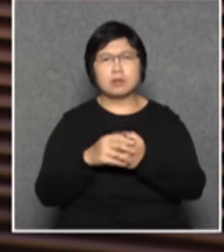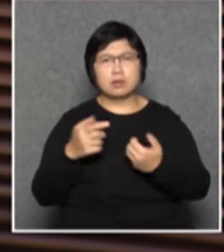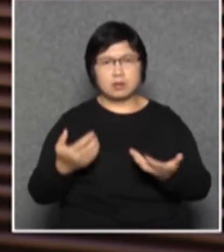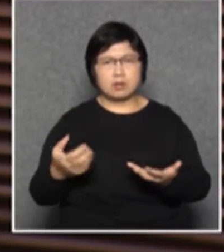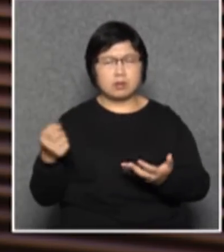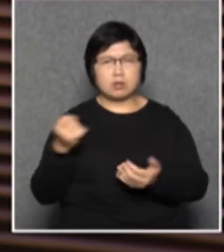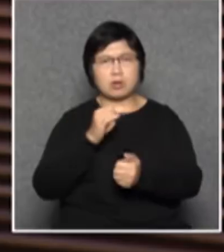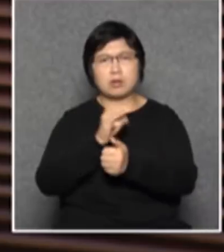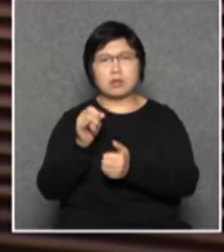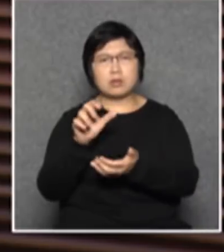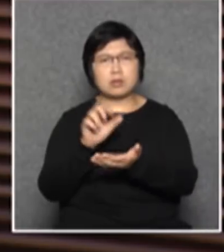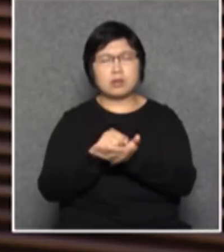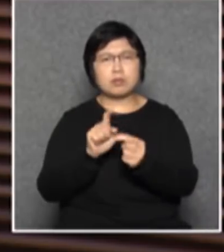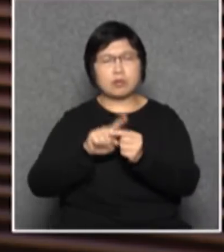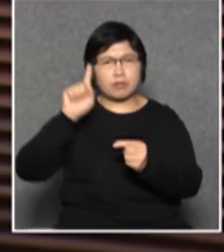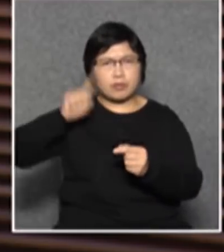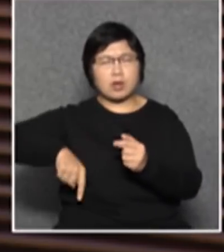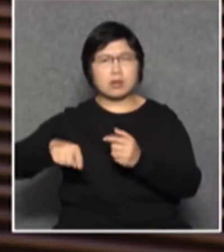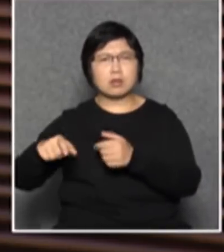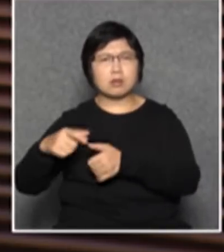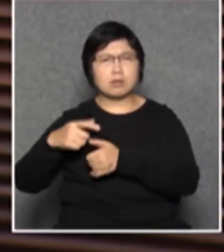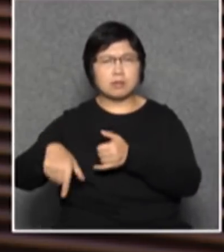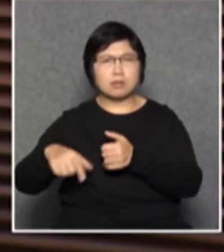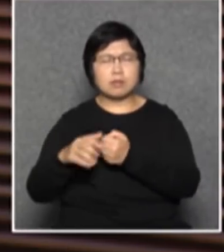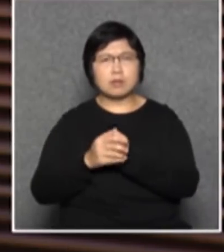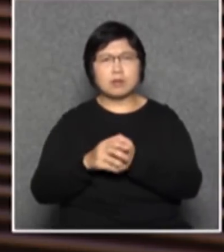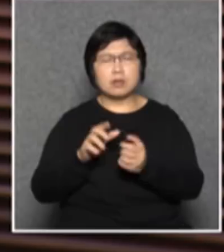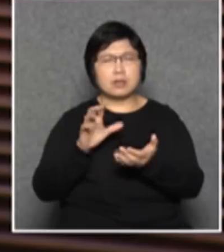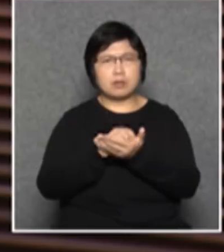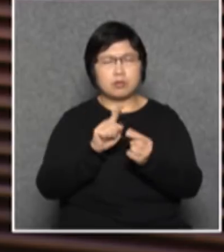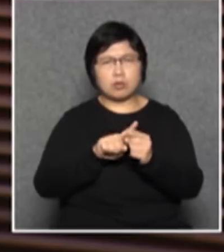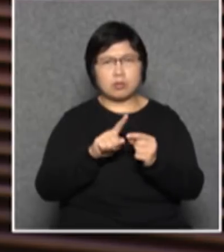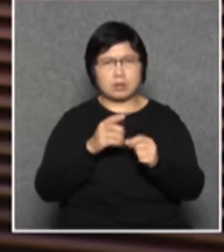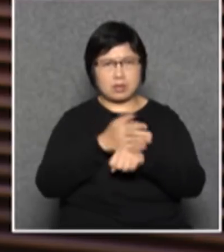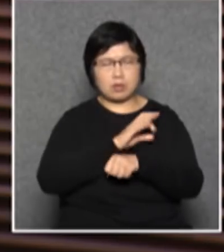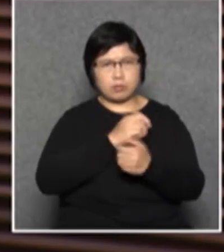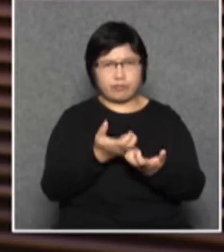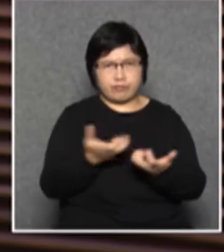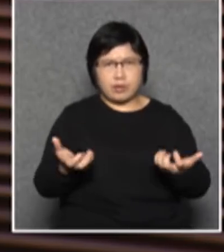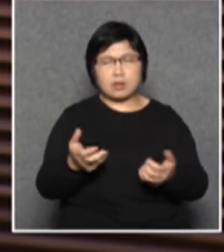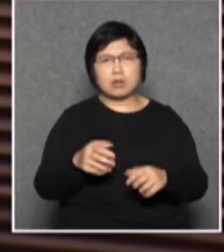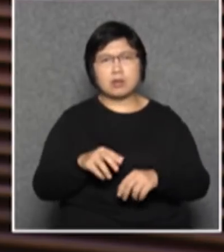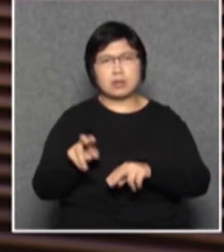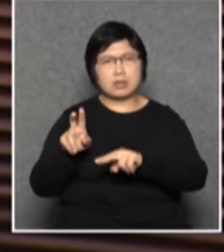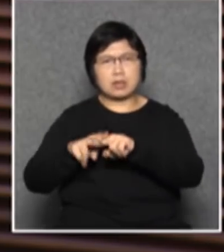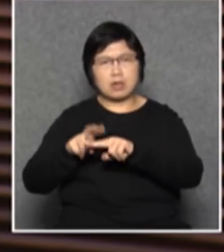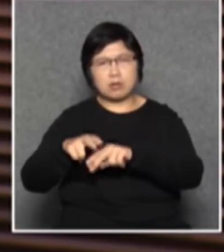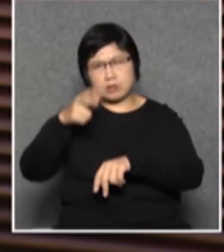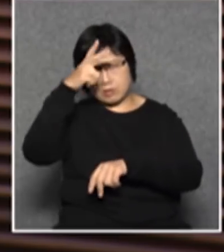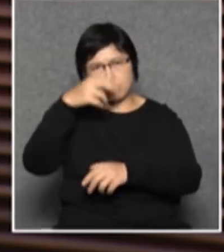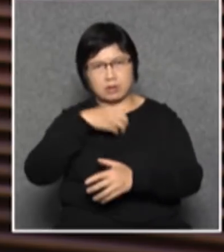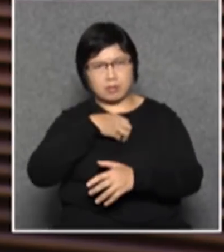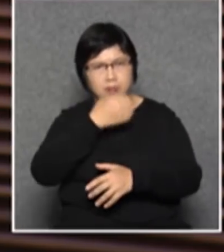責佔中的發起人。佔中撕裂社會，佔中令中央更擔心香港的情